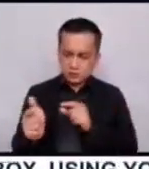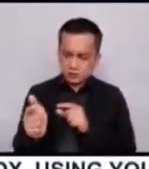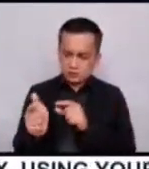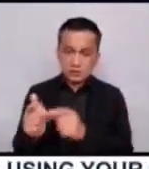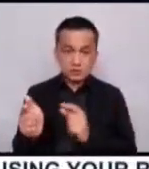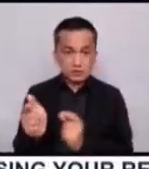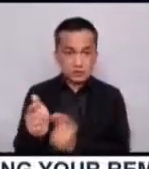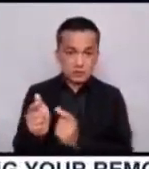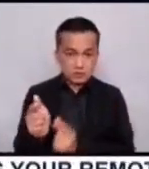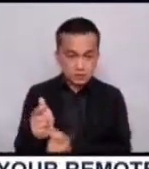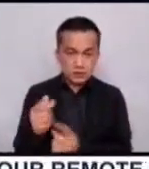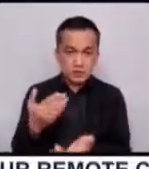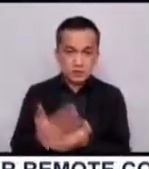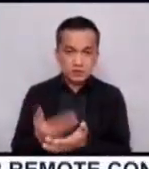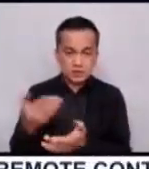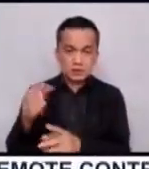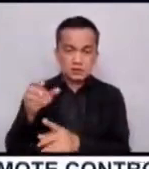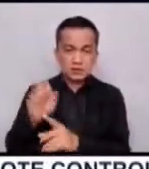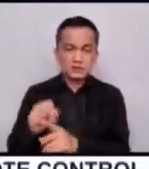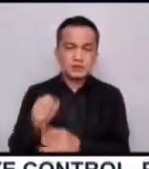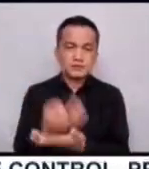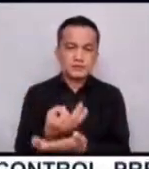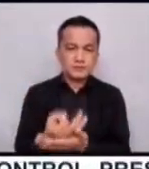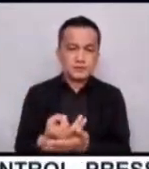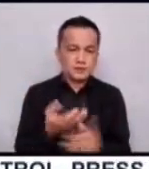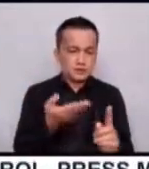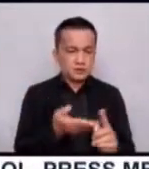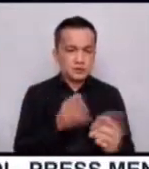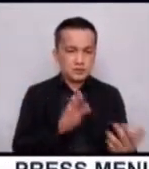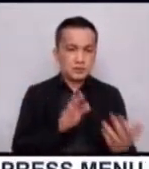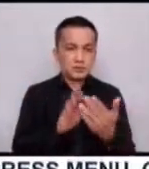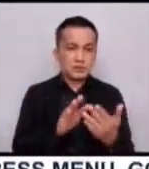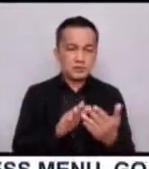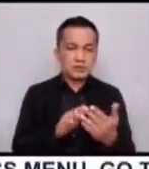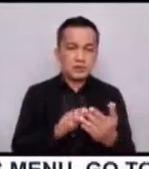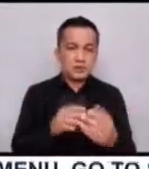Maharap si alias Ado sa kasong paglabag sa Comprehensive